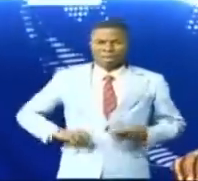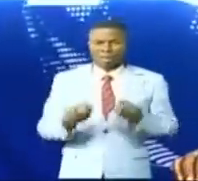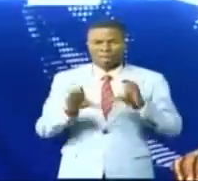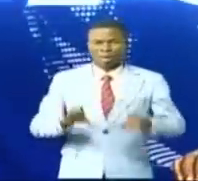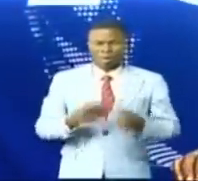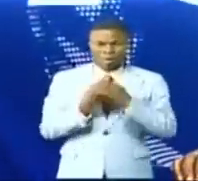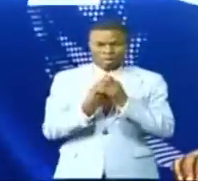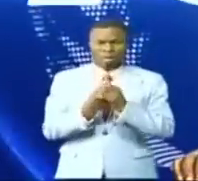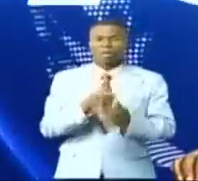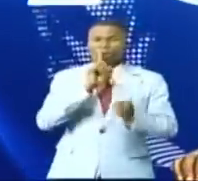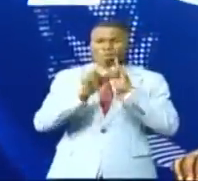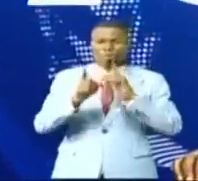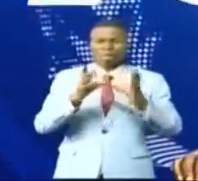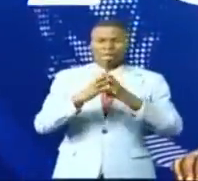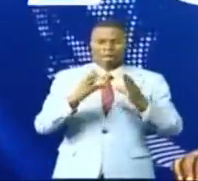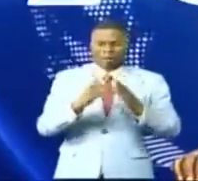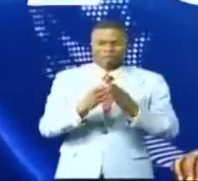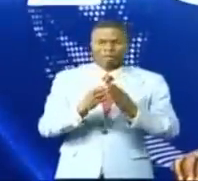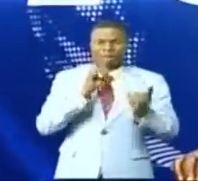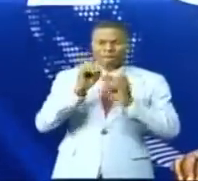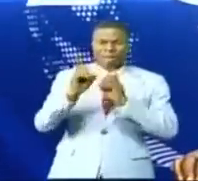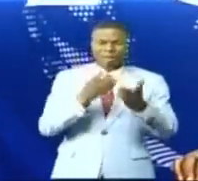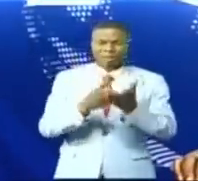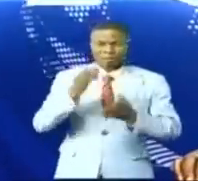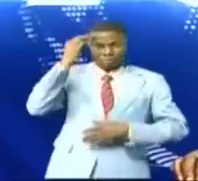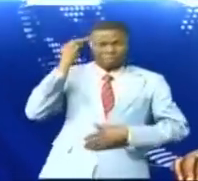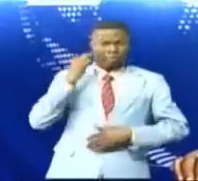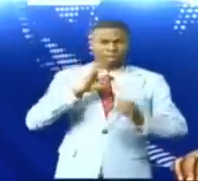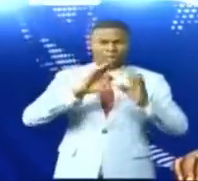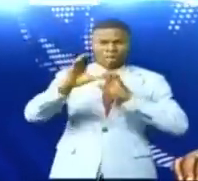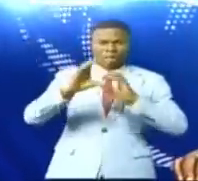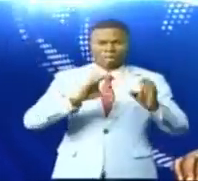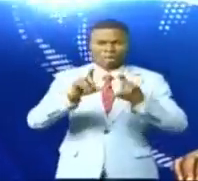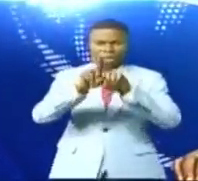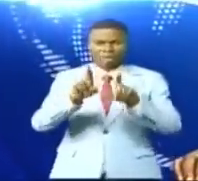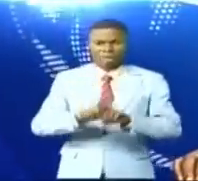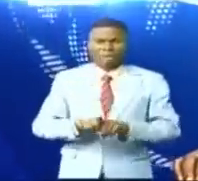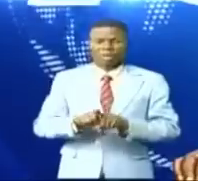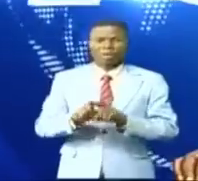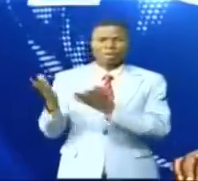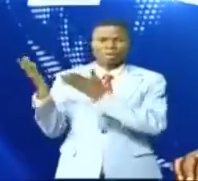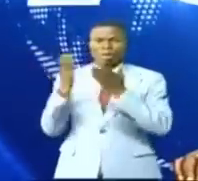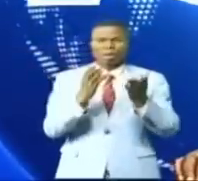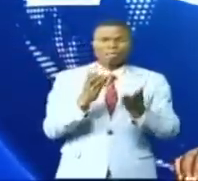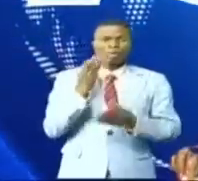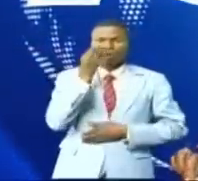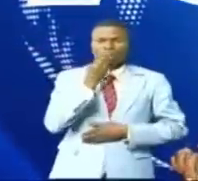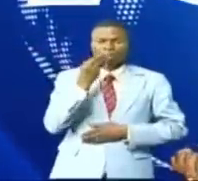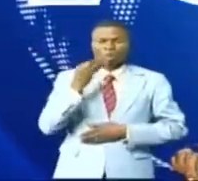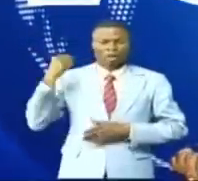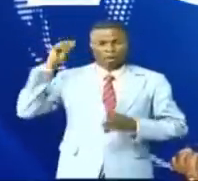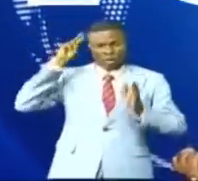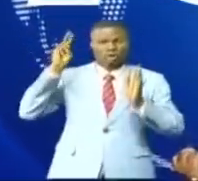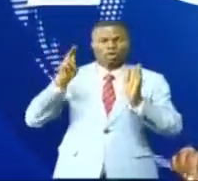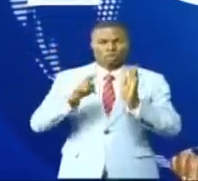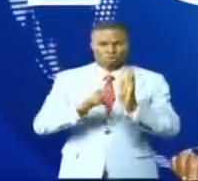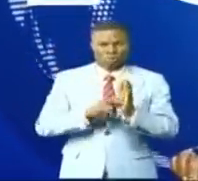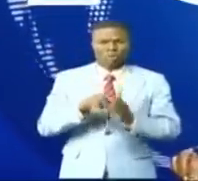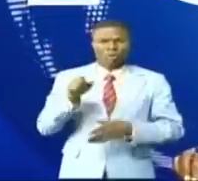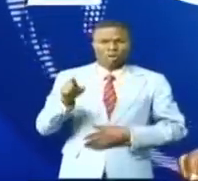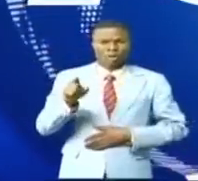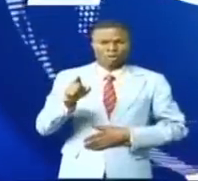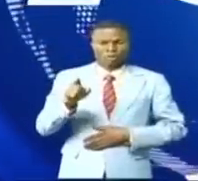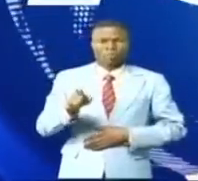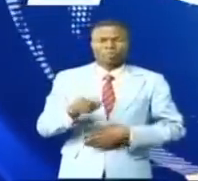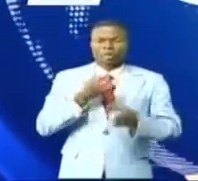la diplomatie. Le ministre de communication, médias et porte-parole du gouvernement, Patrick Muyaya, a donné